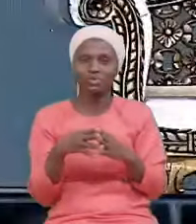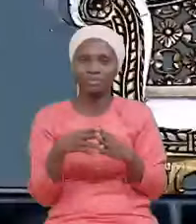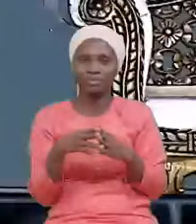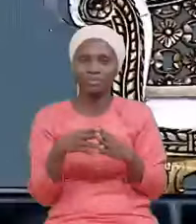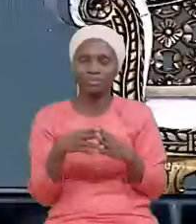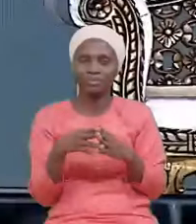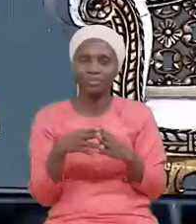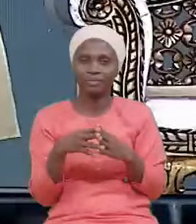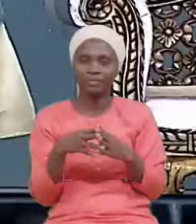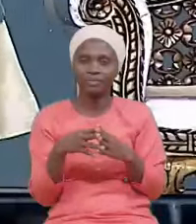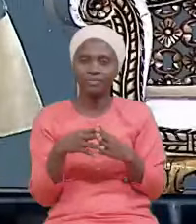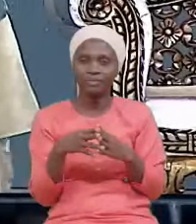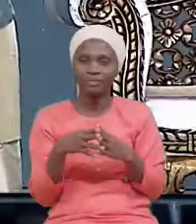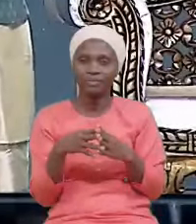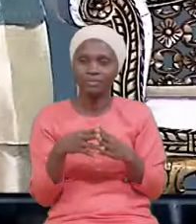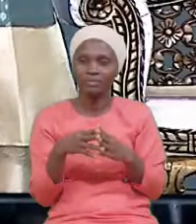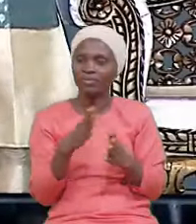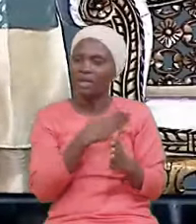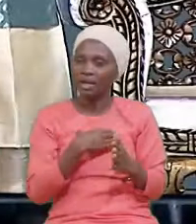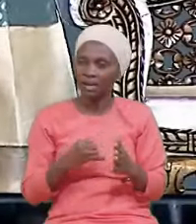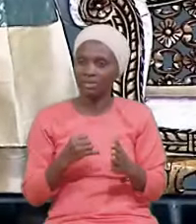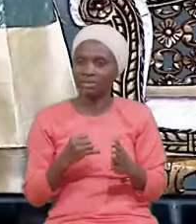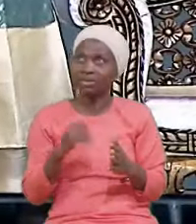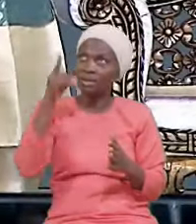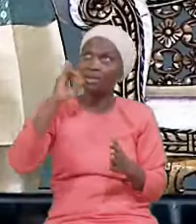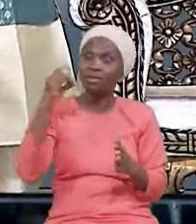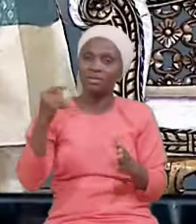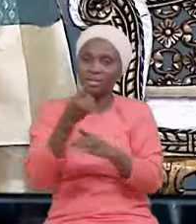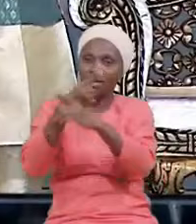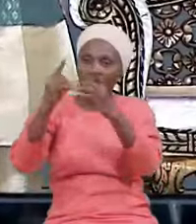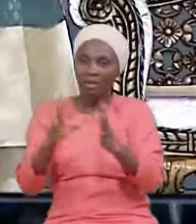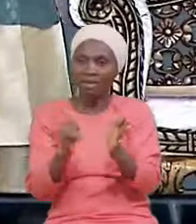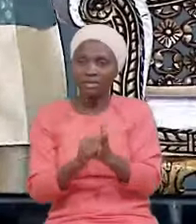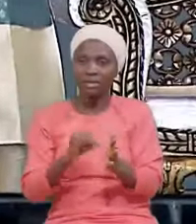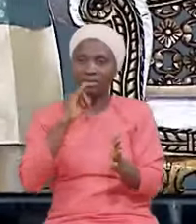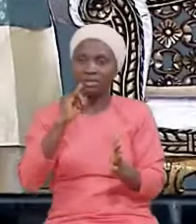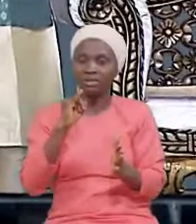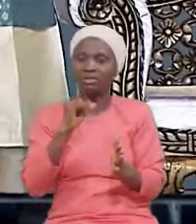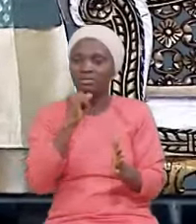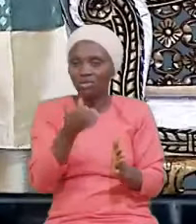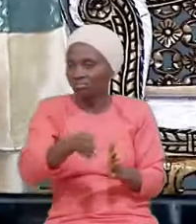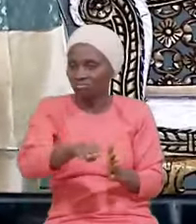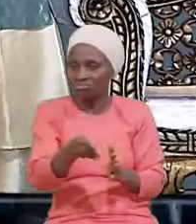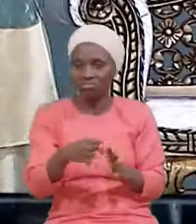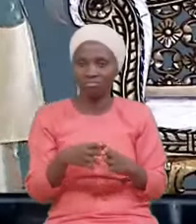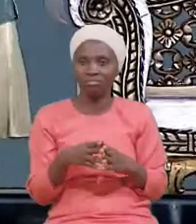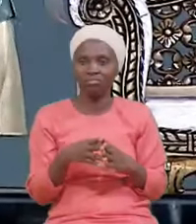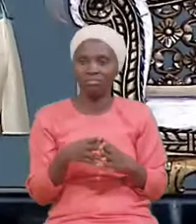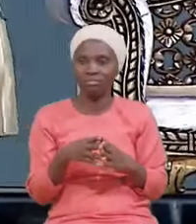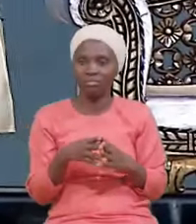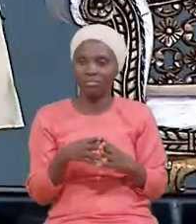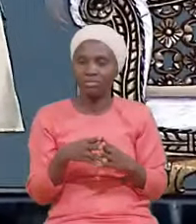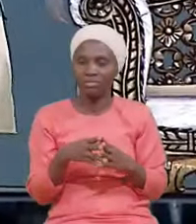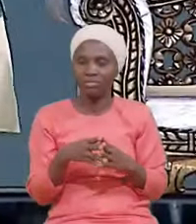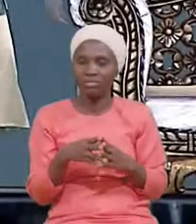తలుపు మీకోసం తెరవబడుతుంది. And he is the liberator that is impartial. ఆయన పక్షపాతము లేకుండా